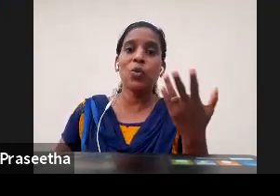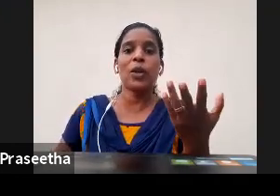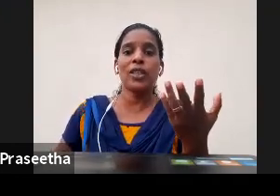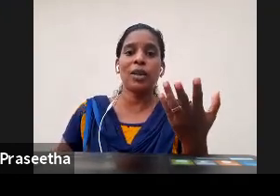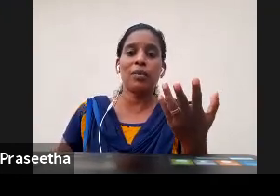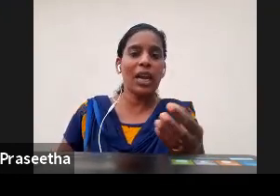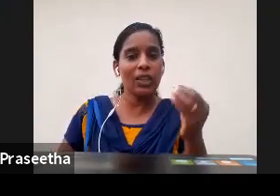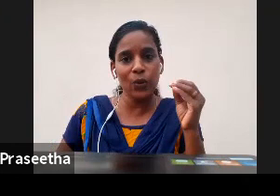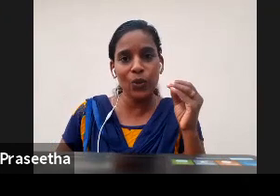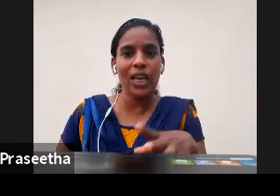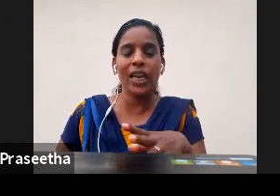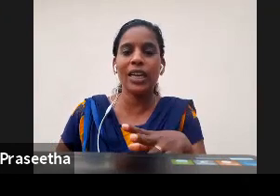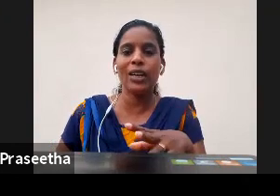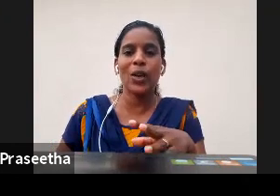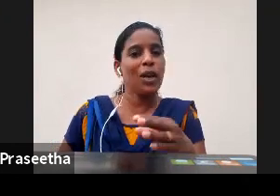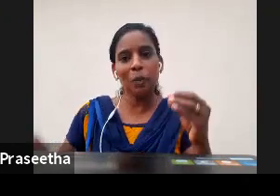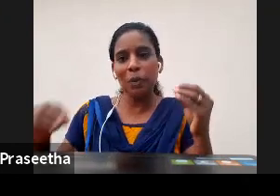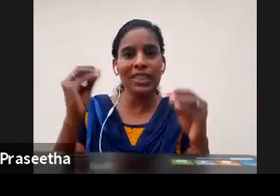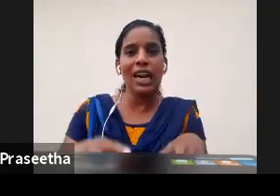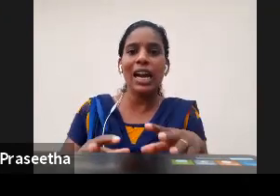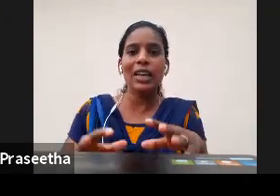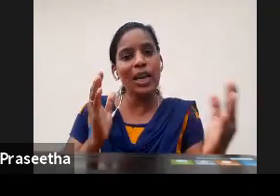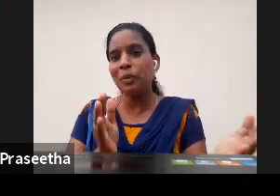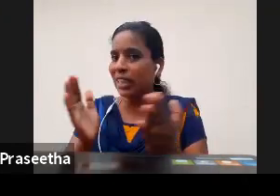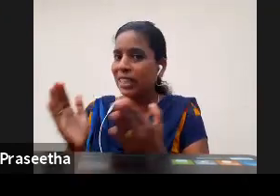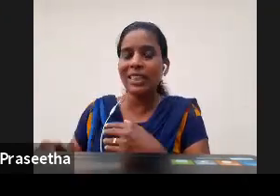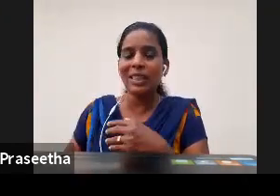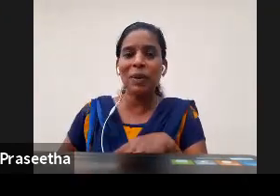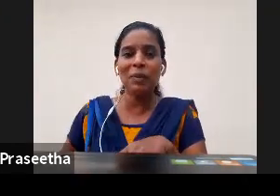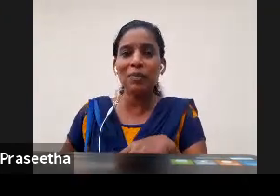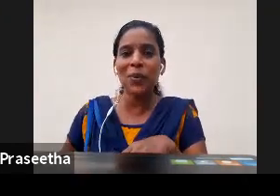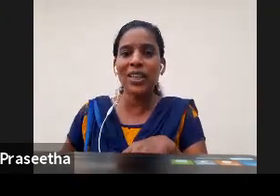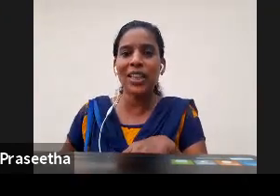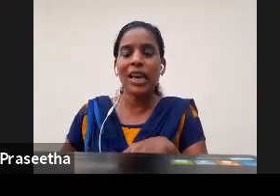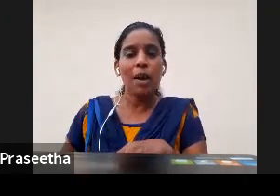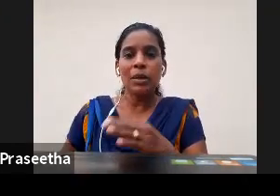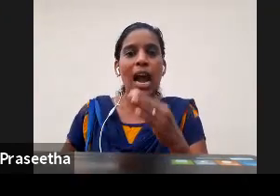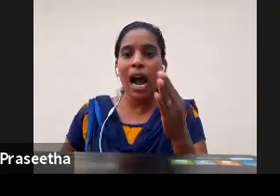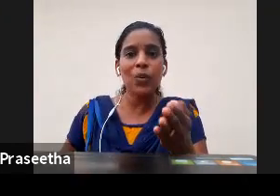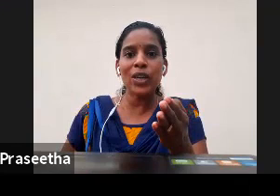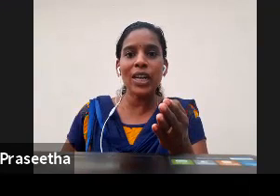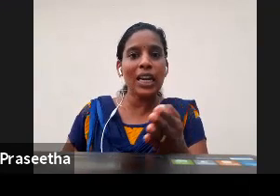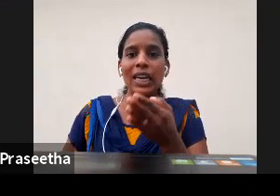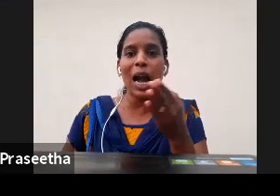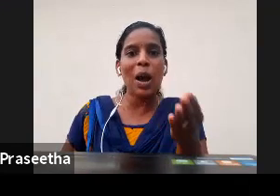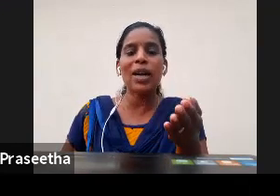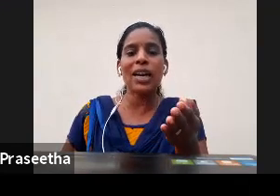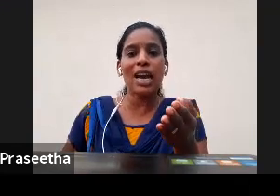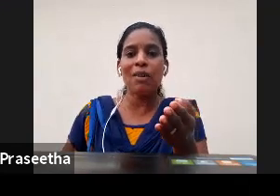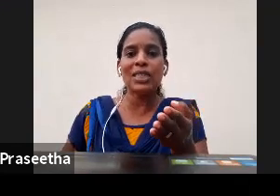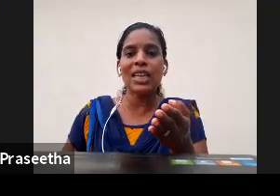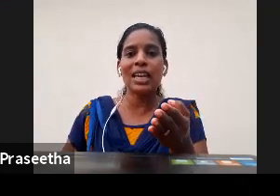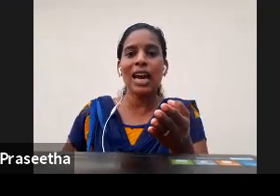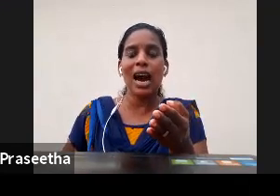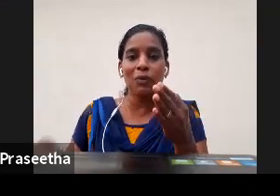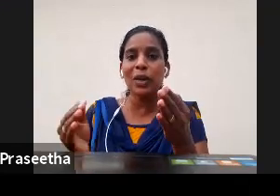പ്രാവശ്യം മൂന്നോ പ്രാവശ്യം ഒക്കെ പറഞ്ഞു, അതിൽ ഒന്നും തലേ കയറില്ല, പറഞ്ഞിട്ട് കാര്യമില്ലാന്ന് പറഞ്ഞിട്ടാണ് നമ്മൾ മാറിപ്പോകുന്നത്. പക്ഷെ ആ കുട്ടികൾ അല്ലെങ്കിൽ ആ മക്കളുടെ